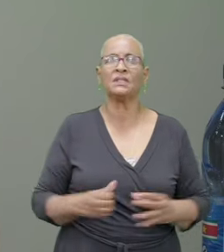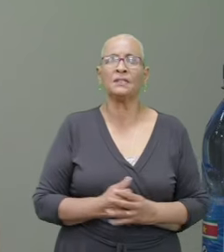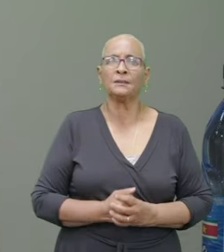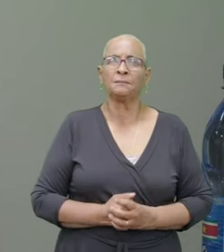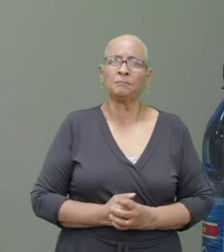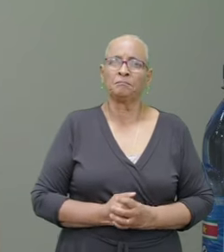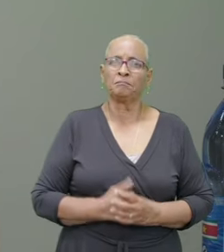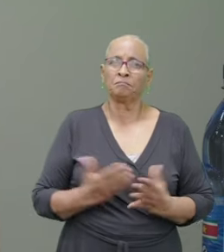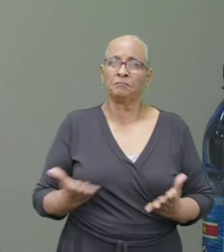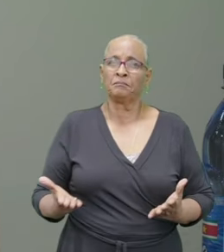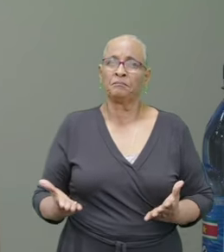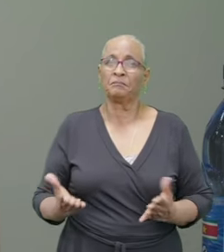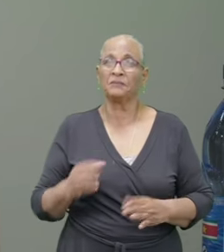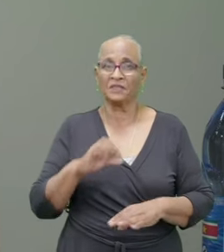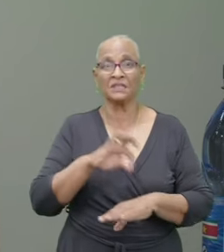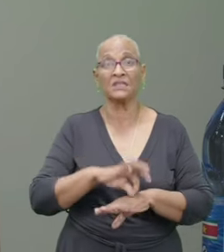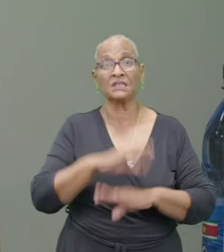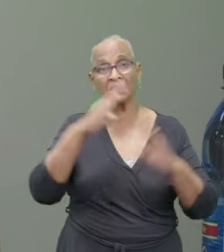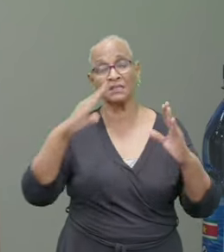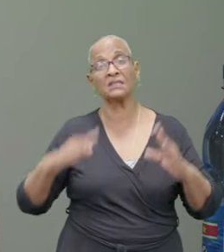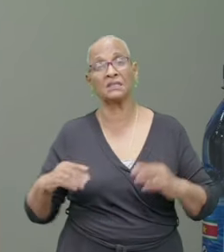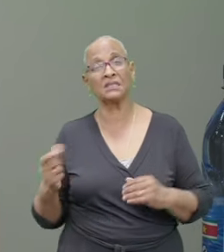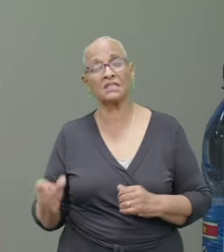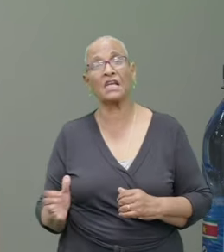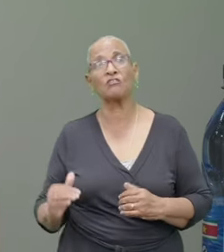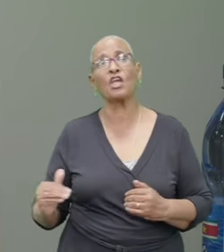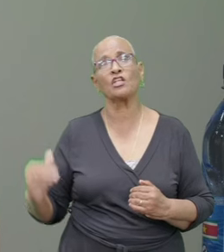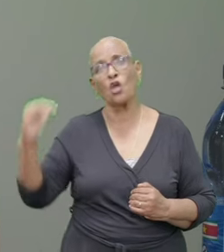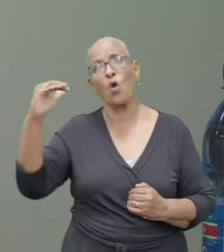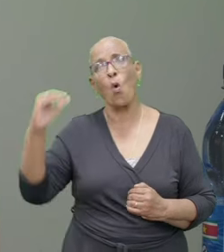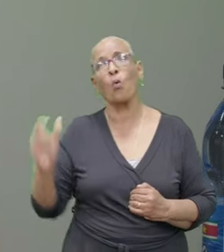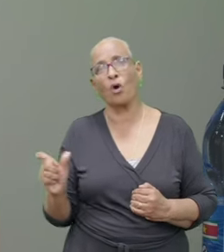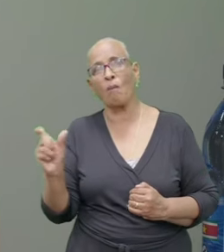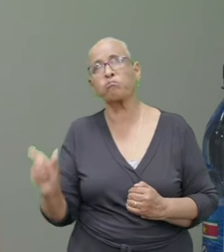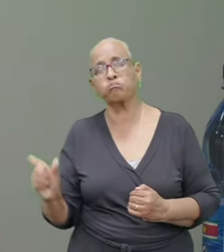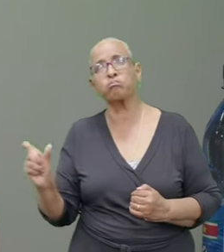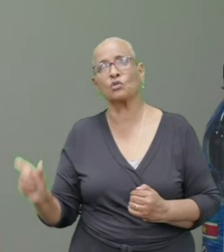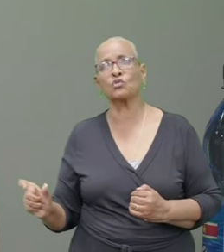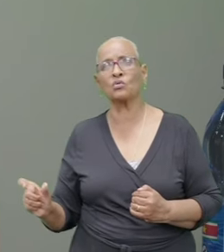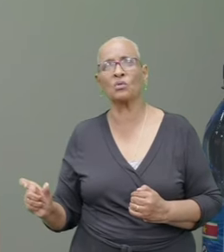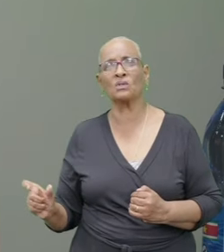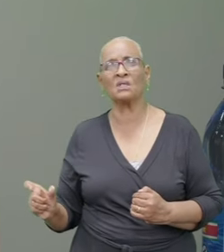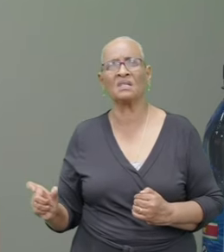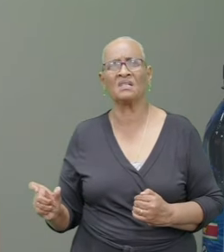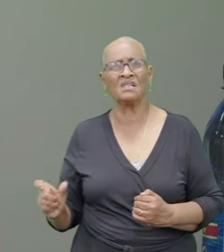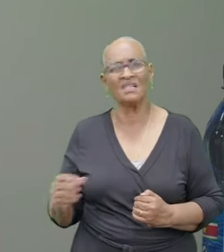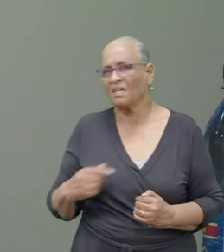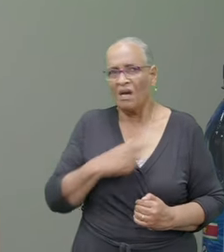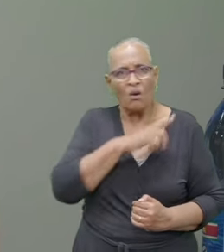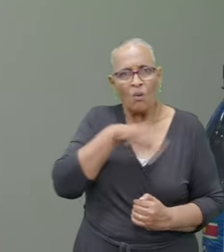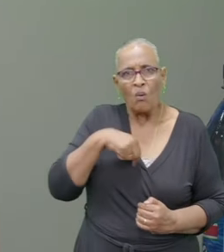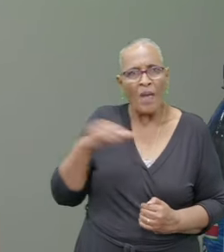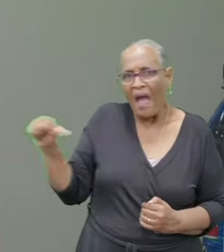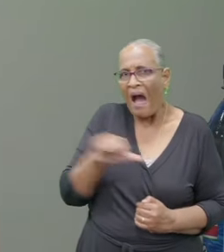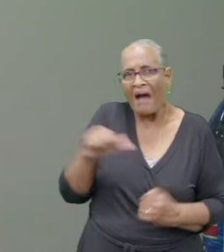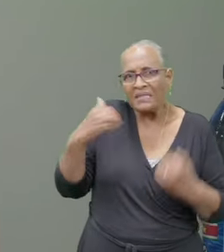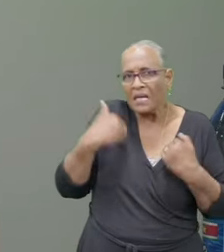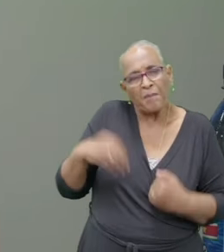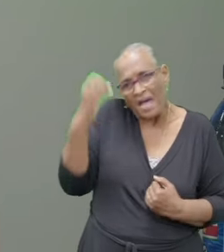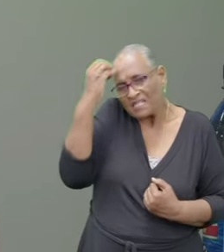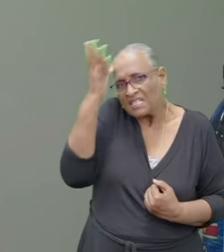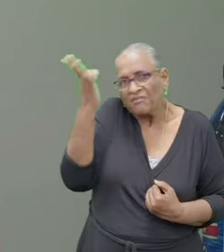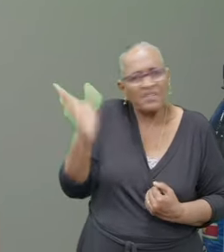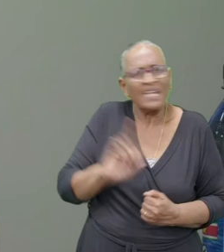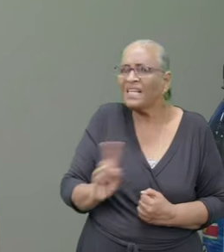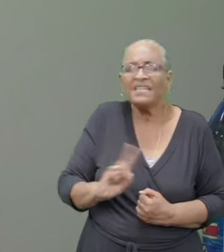ziekenhuis, onze high qualified personeel. Maar dat wil niet zeggen dat we de rest vergeten zijn. Dat wil niet